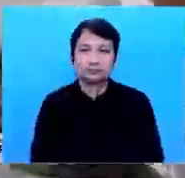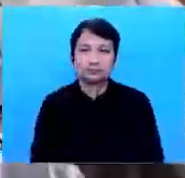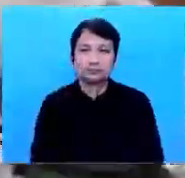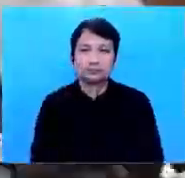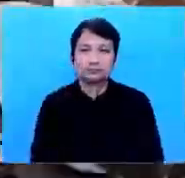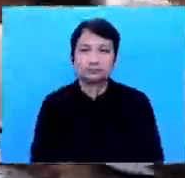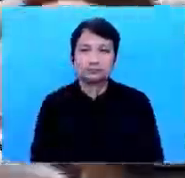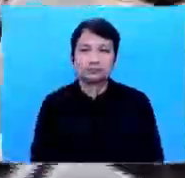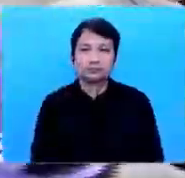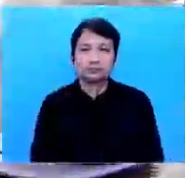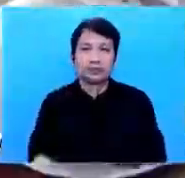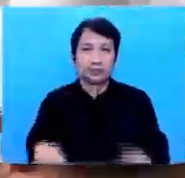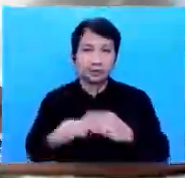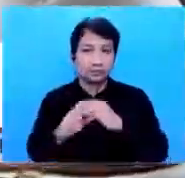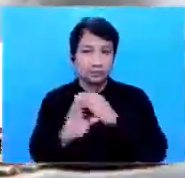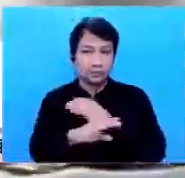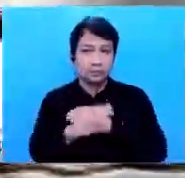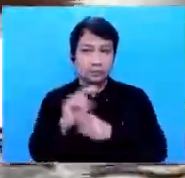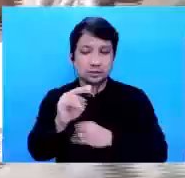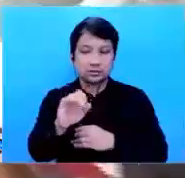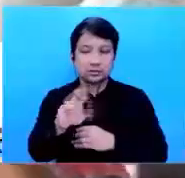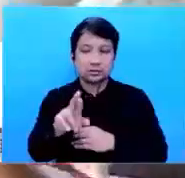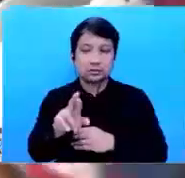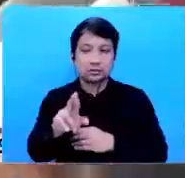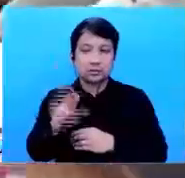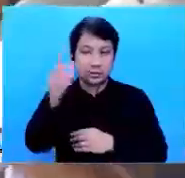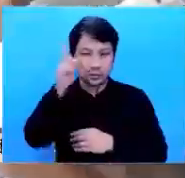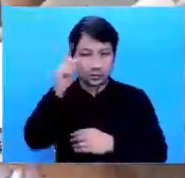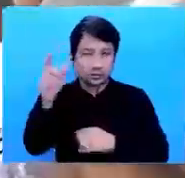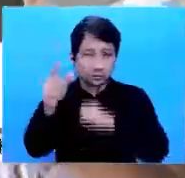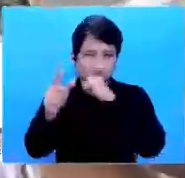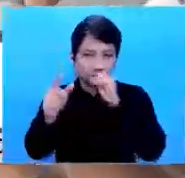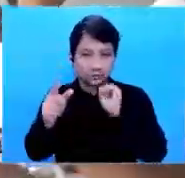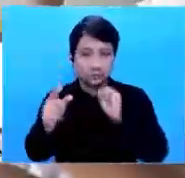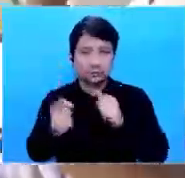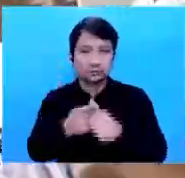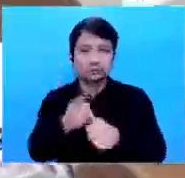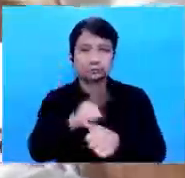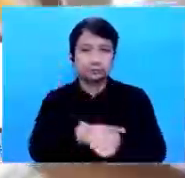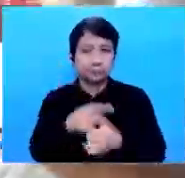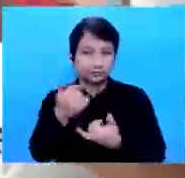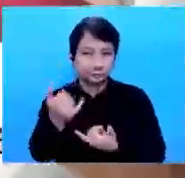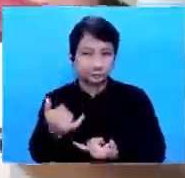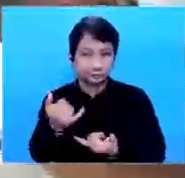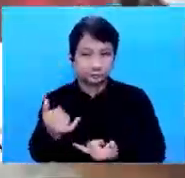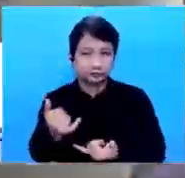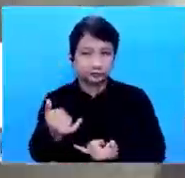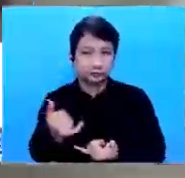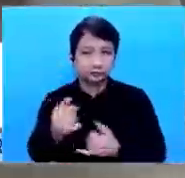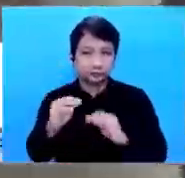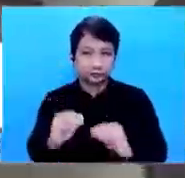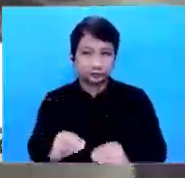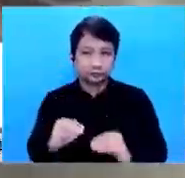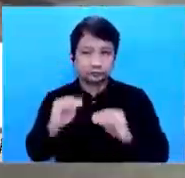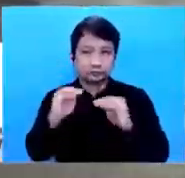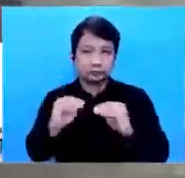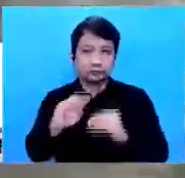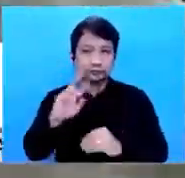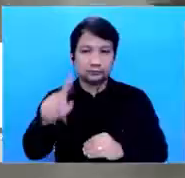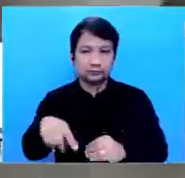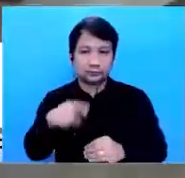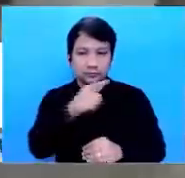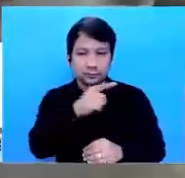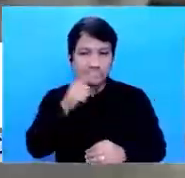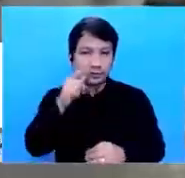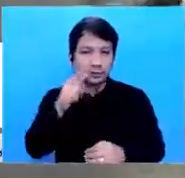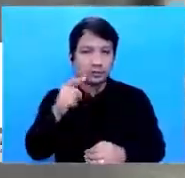Balik Metro Manila ang kampanya ng Lacson-Soto Tandem. Ang unang stop nila ngayong araw ang Malabon. Si Vice President Lenny Robredo man